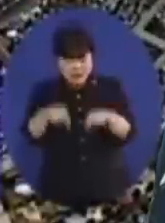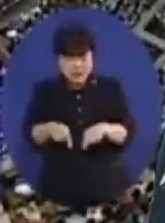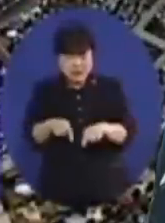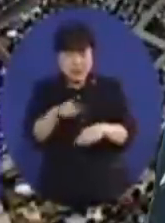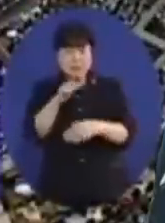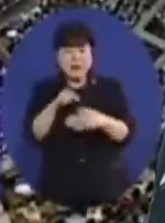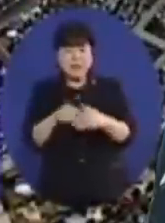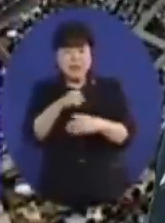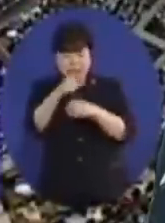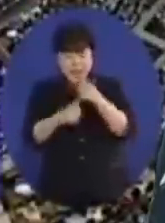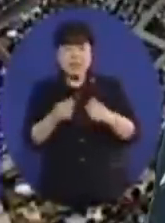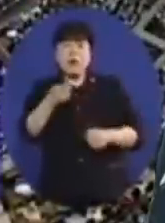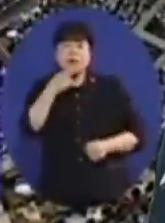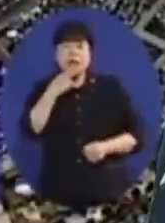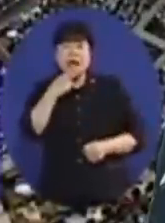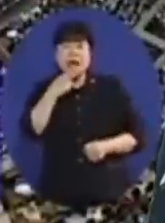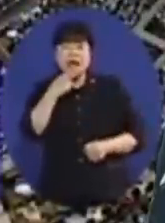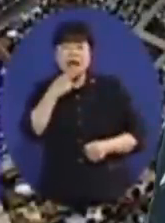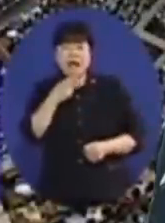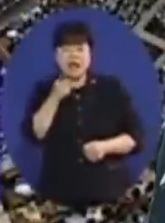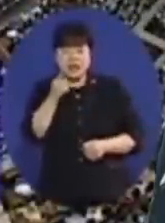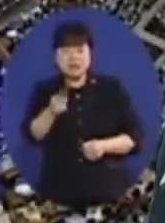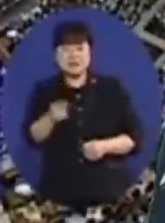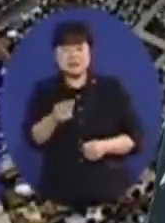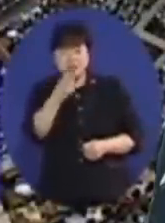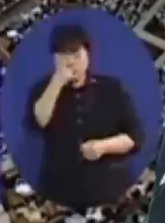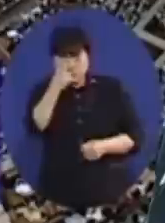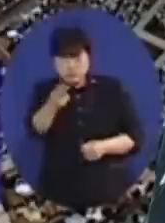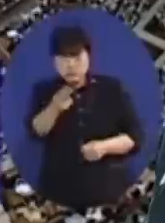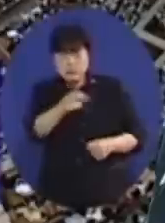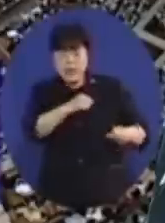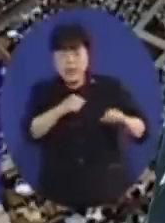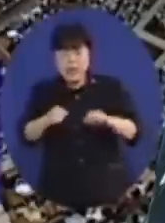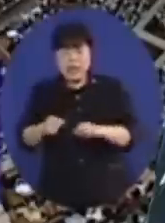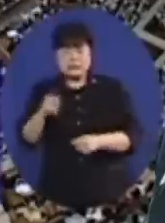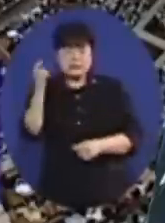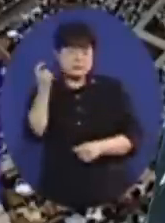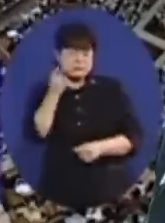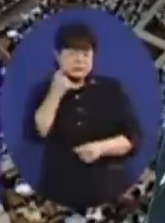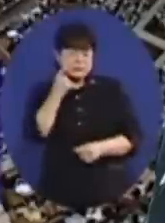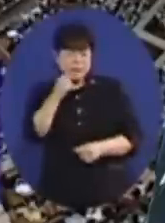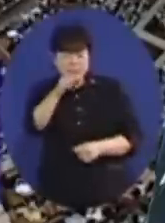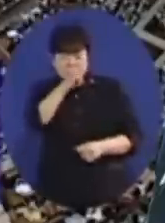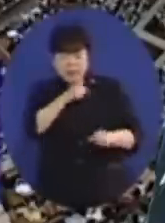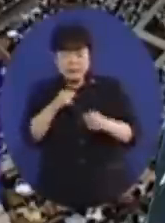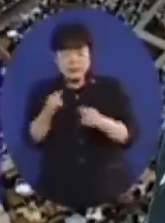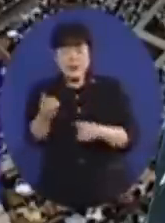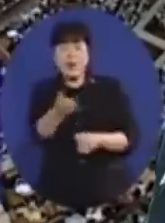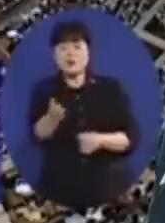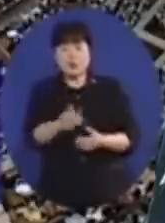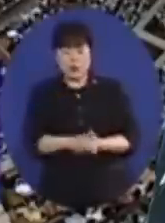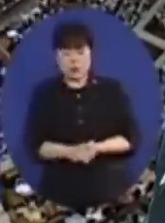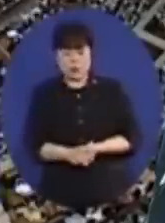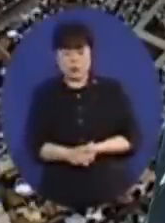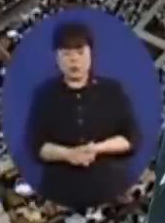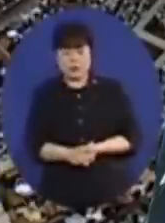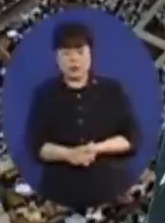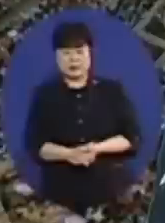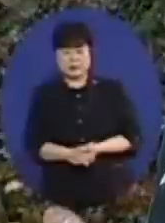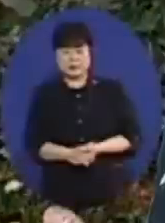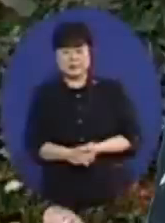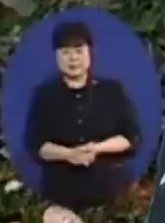하나님이 없다 하는도다 그들은 부패하고 그 행실이 가증하니 성을 행하는 자가 없도다